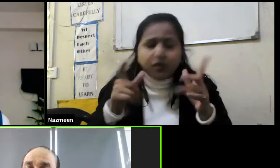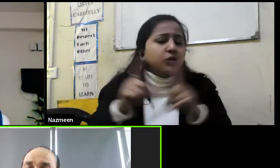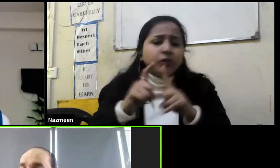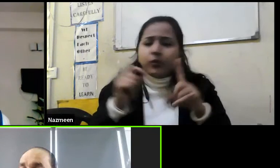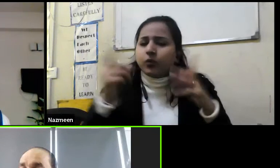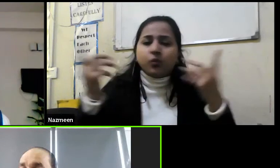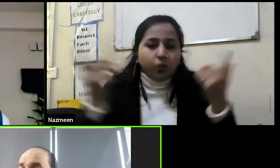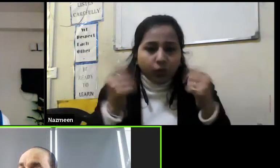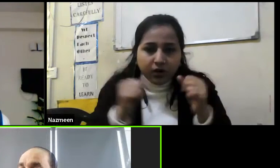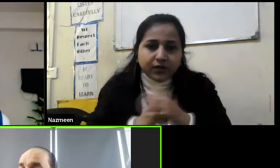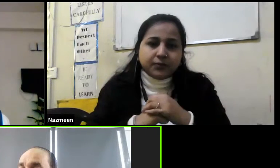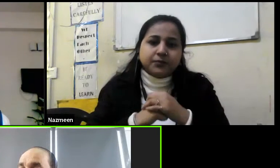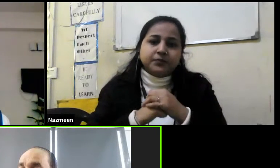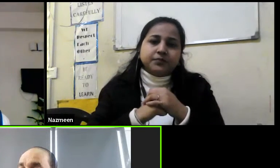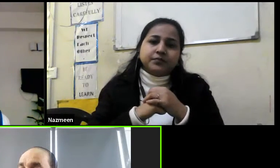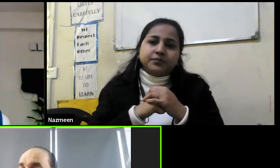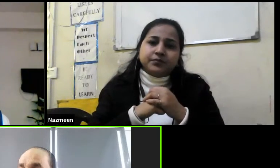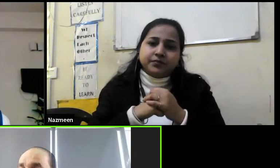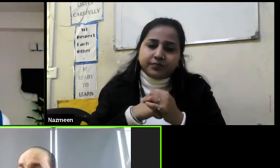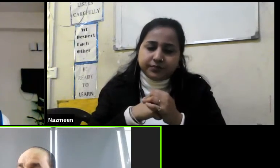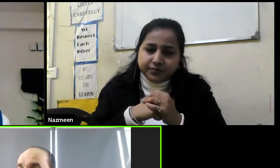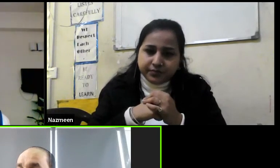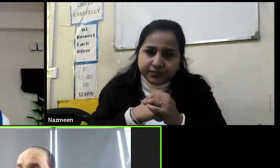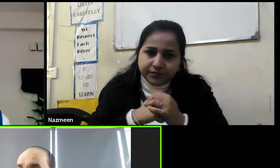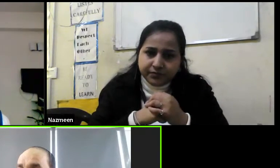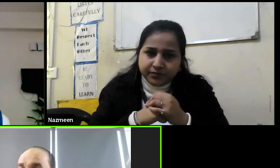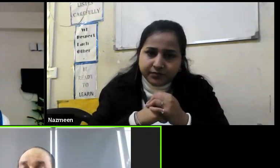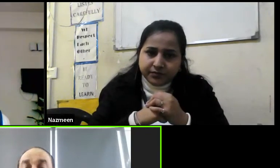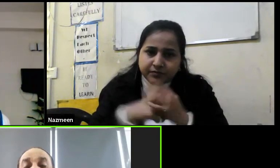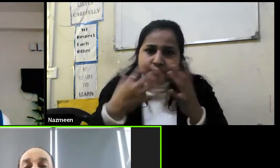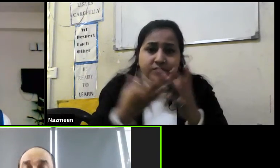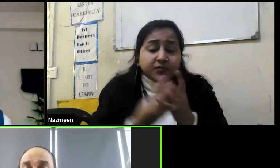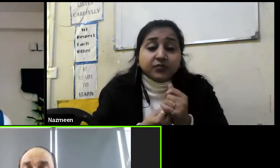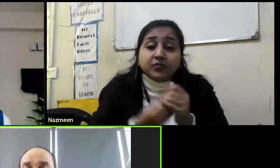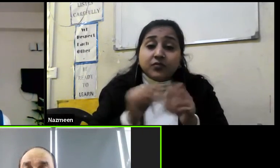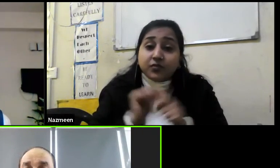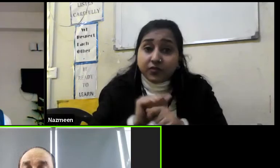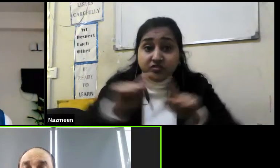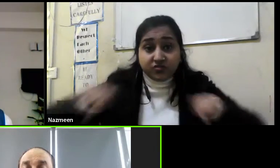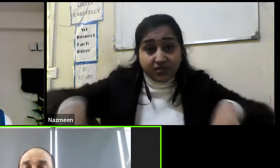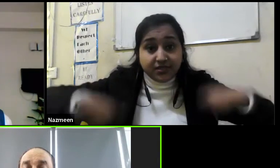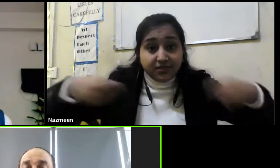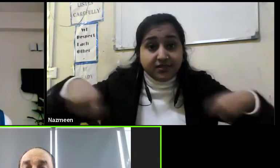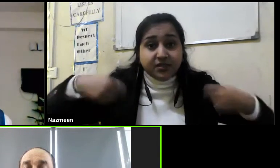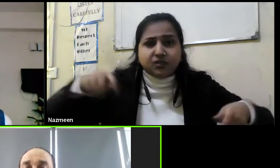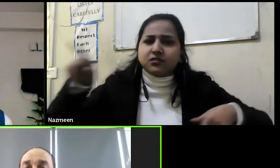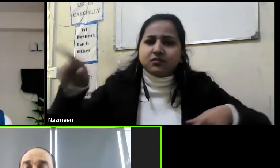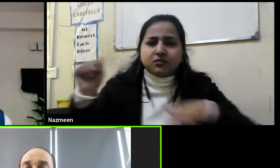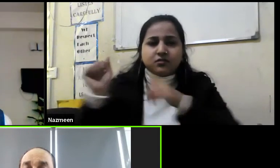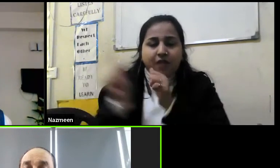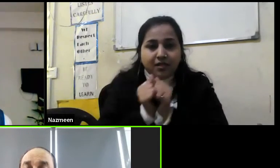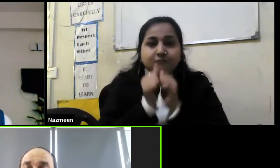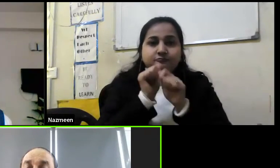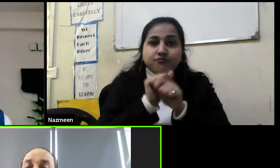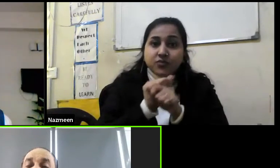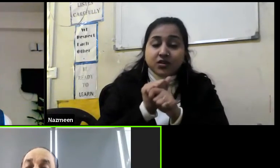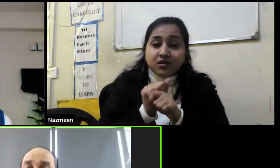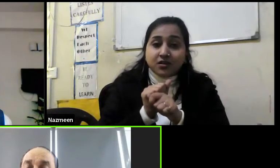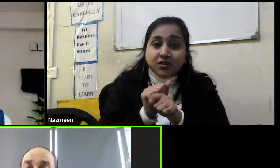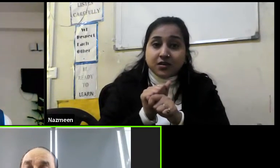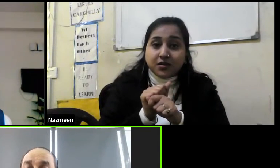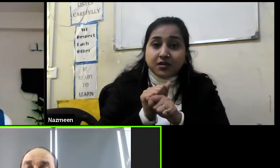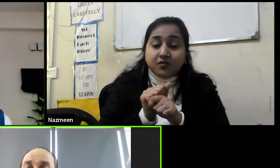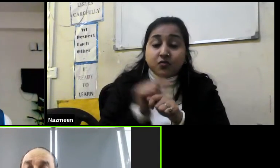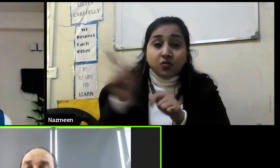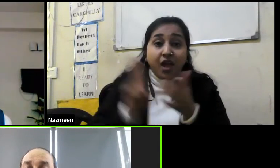हैं? For example, we have come up with one wheelchair which has been awarded Prime Minister's National